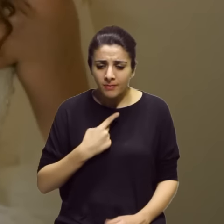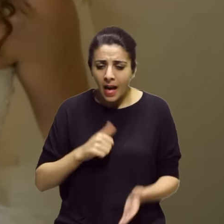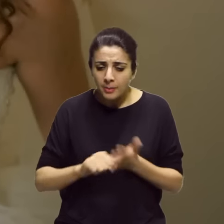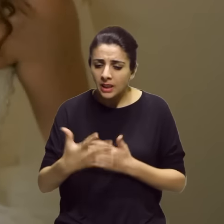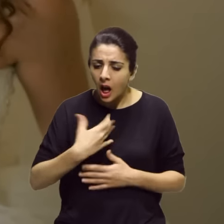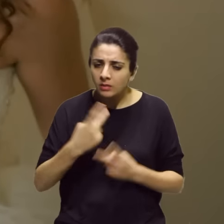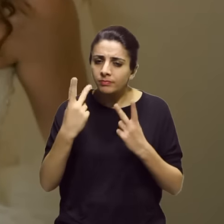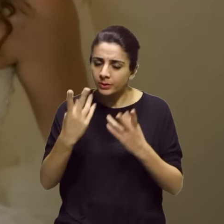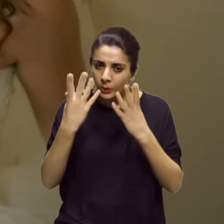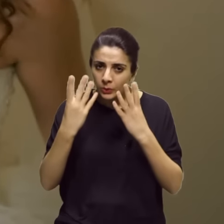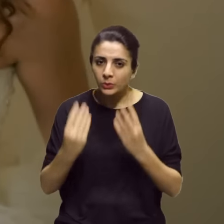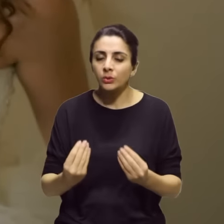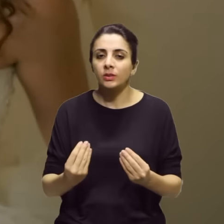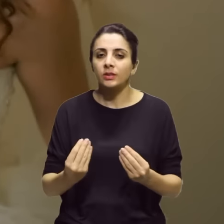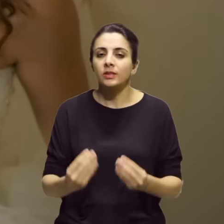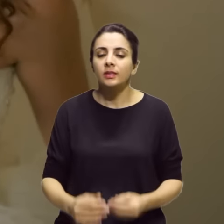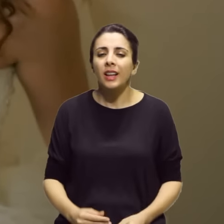Betimleme Derneği'ne yaptırılmıştır.